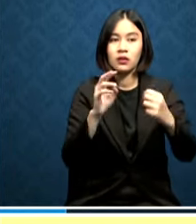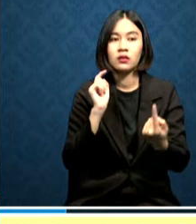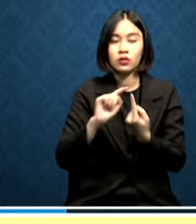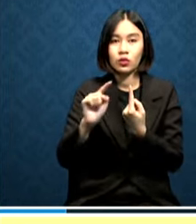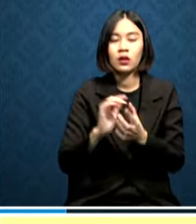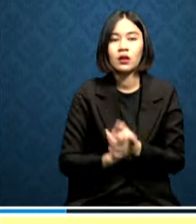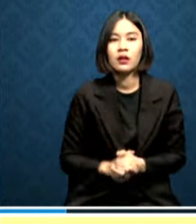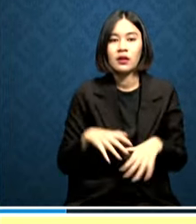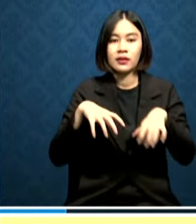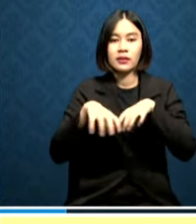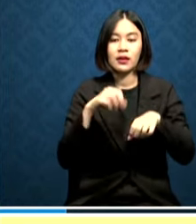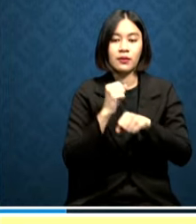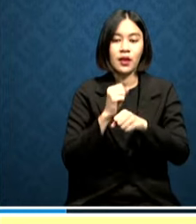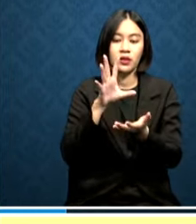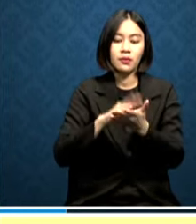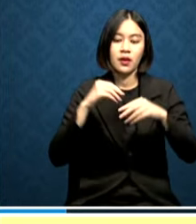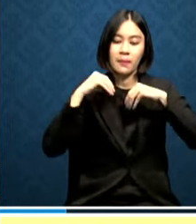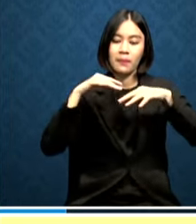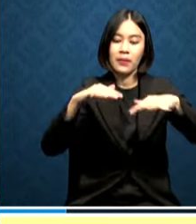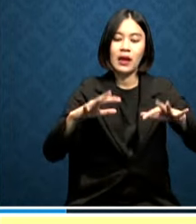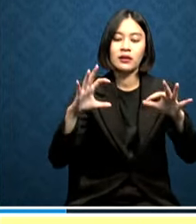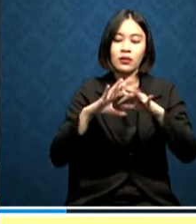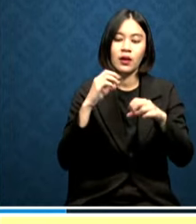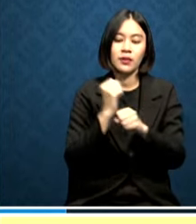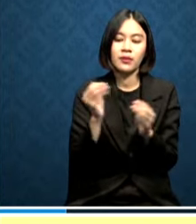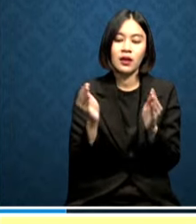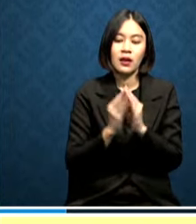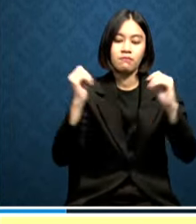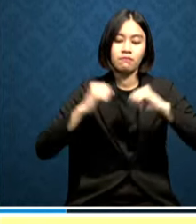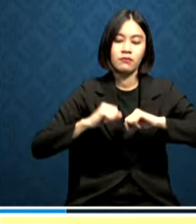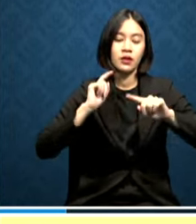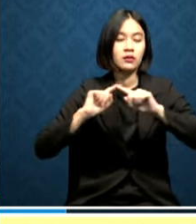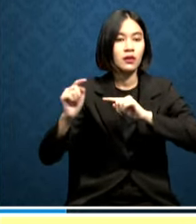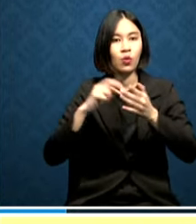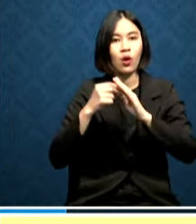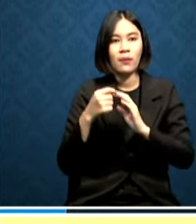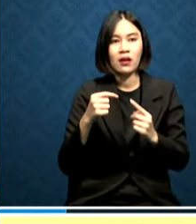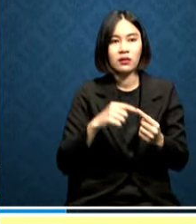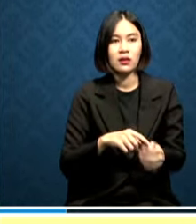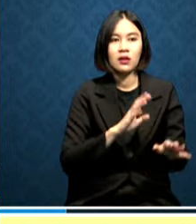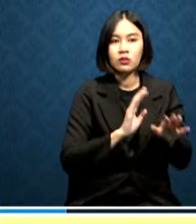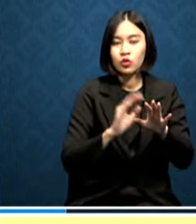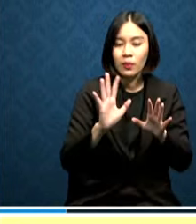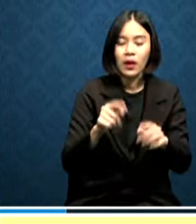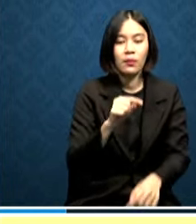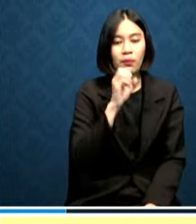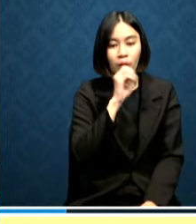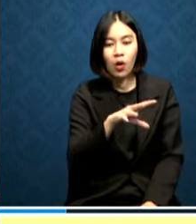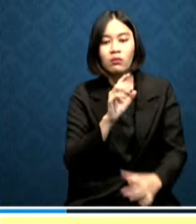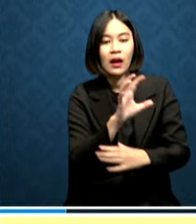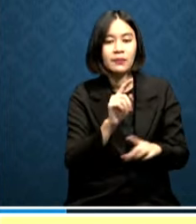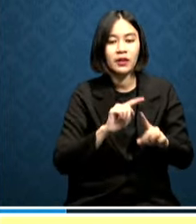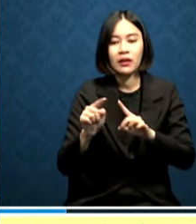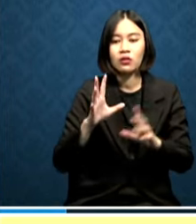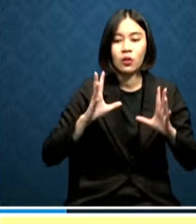ที่การจัดทำการเผยแพร่ข้อมูลนะฮะเกี่ยวกับการจัดทำประชามติเนี่ยฮะไม่มีลักษณะเป็นการชี้นำนะฮะออกเสียงเห็นชอบหรือไม่เห็นช